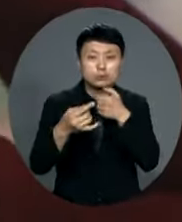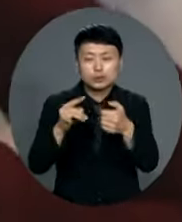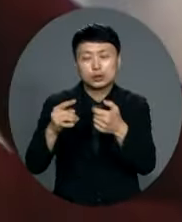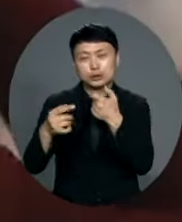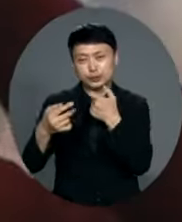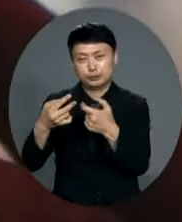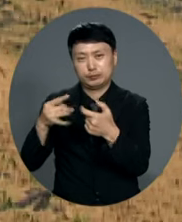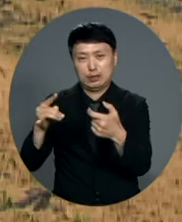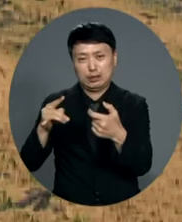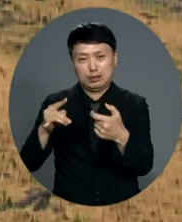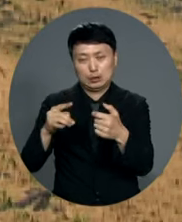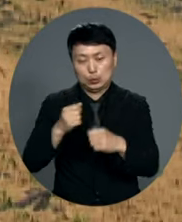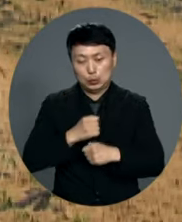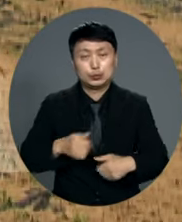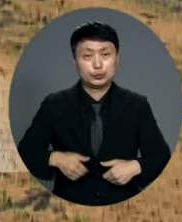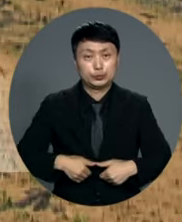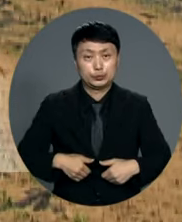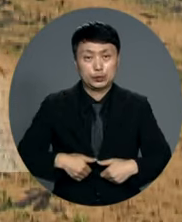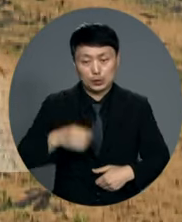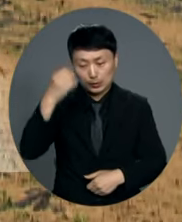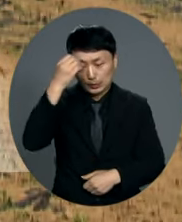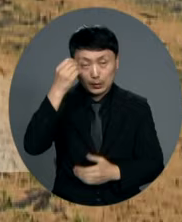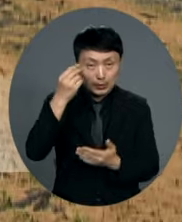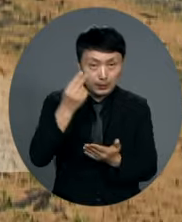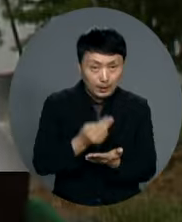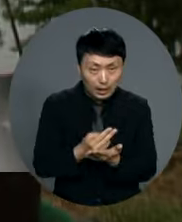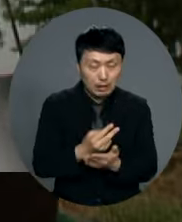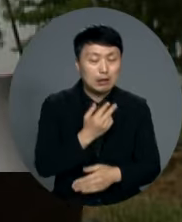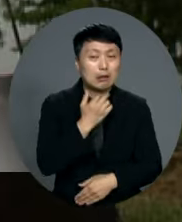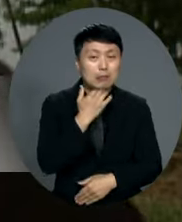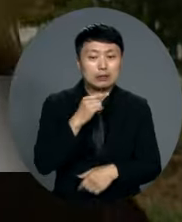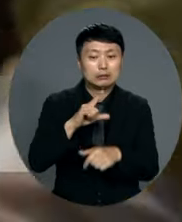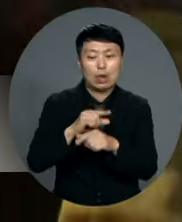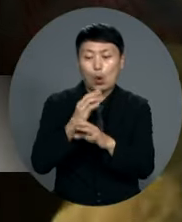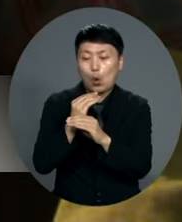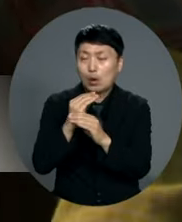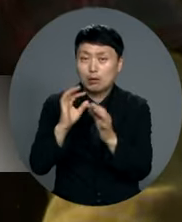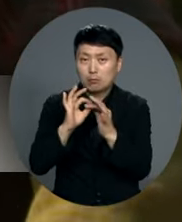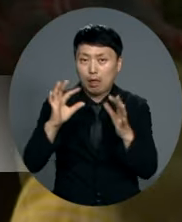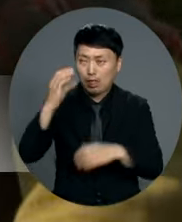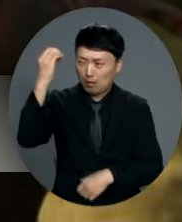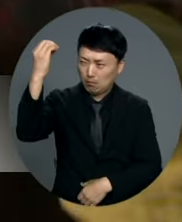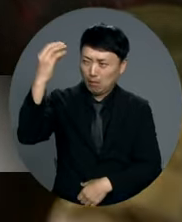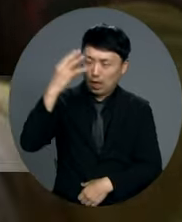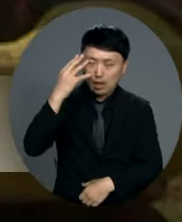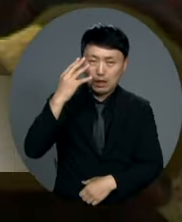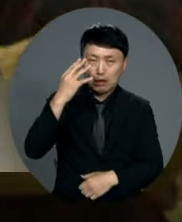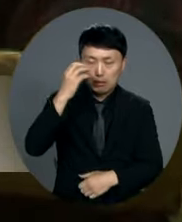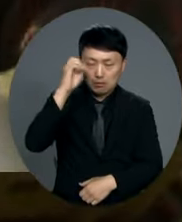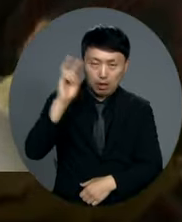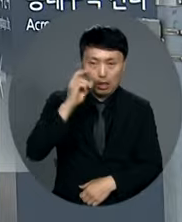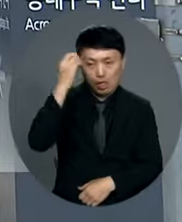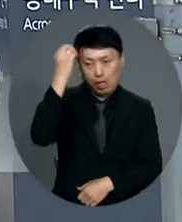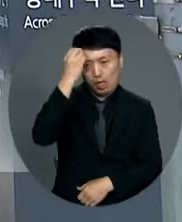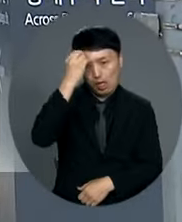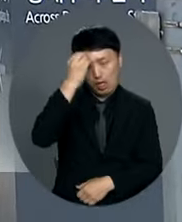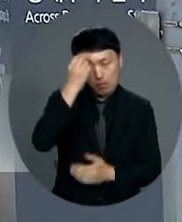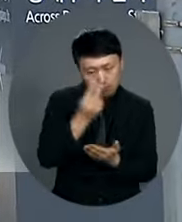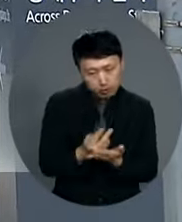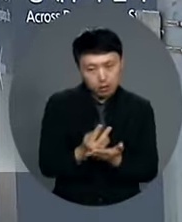취약했습니다. 온열 질환은 나이나 시간대에 관계없이 더위에 오래 노출되면 갑자기 찾아올 수